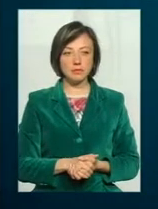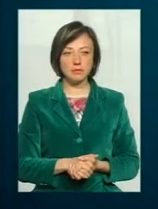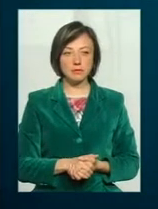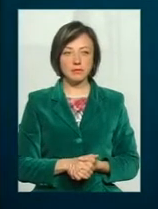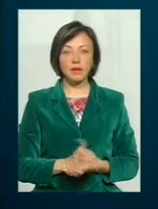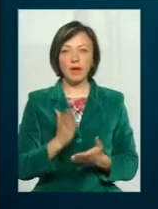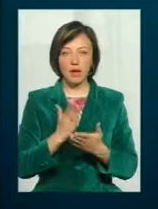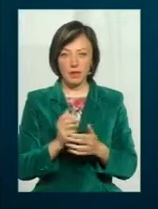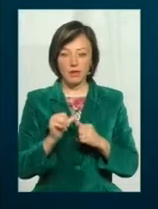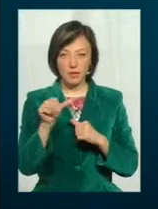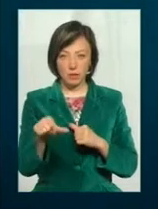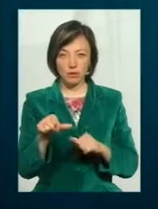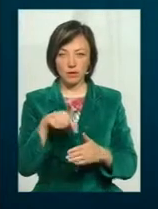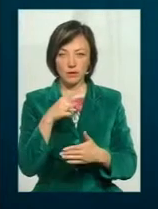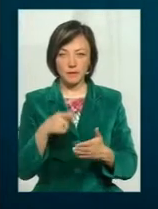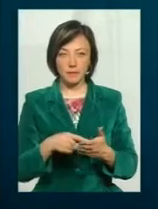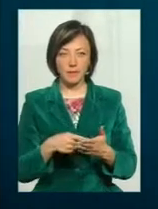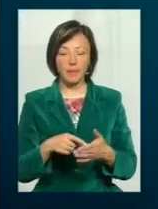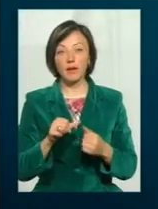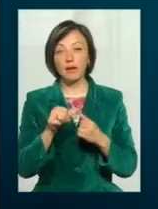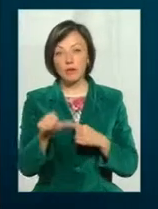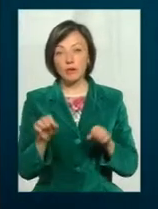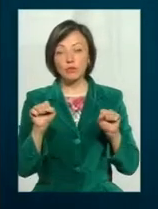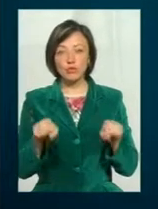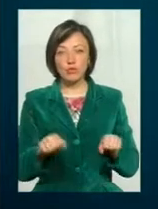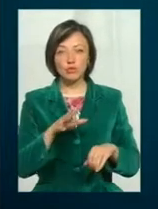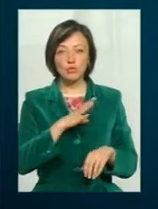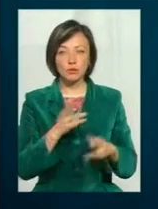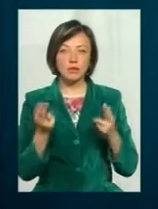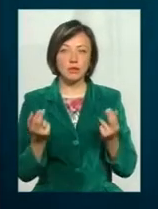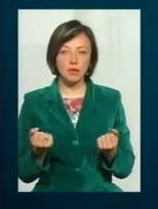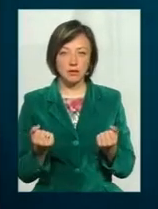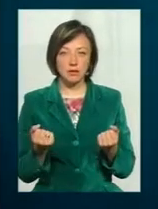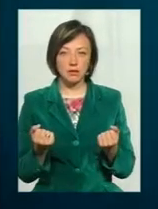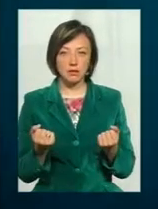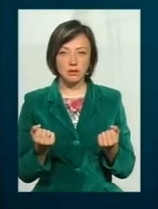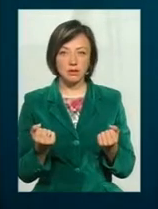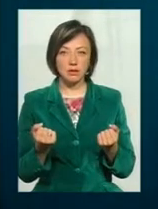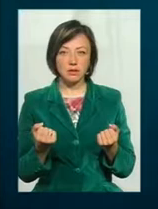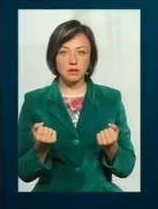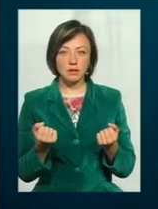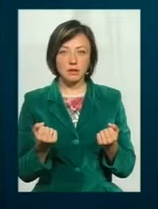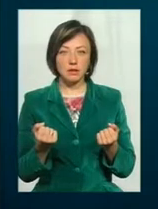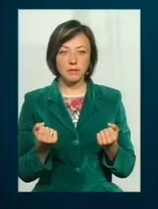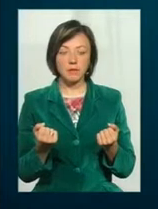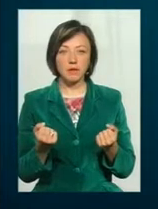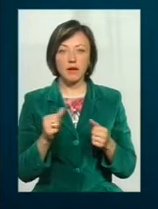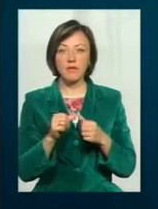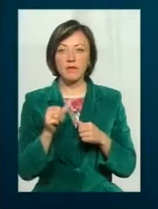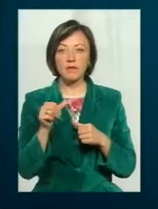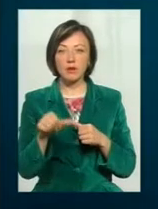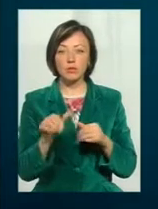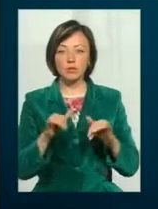А є виключення? Виключення можуть бути, звичайно, да. При цьому виключення вони